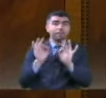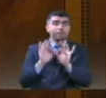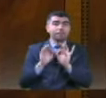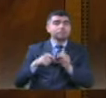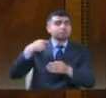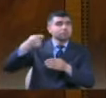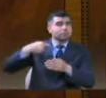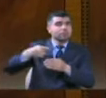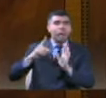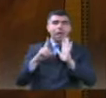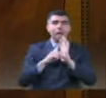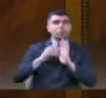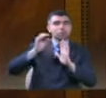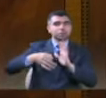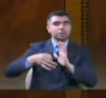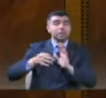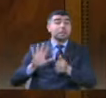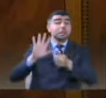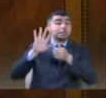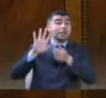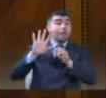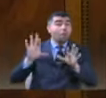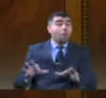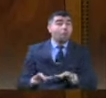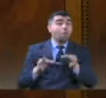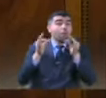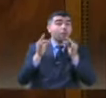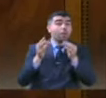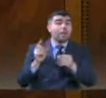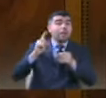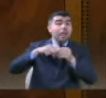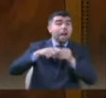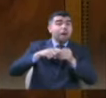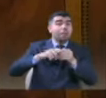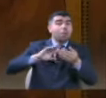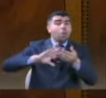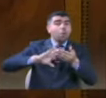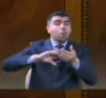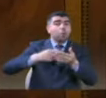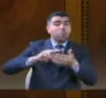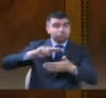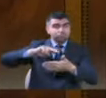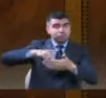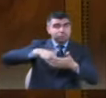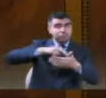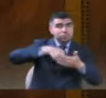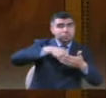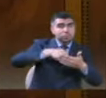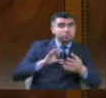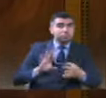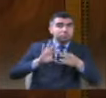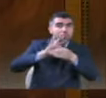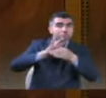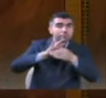السلامة المهنية، سادساً السماح لتعاضديات القطاع العام بتوقيع اتفاقية تدبير